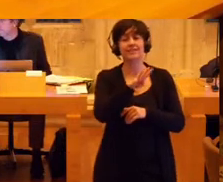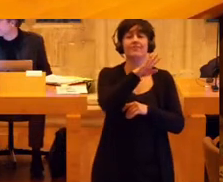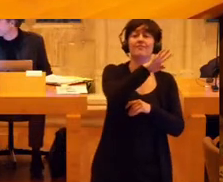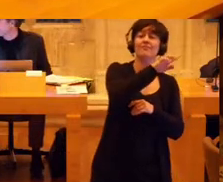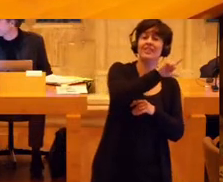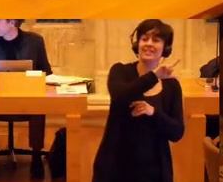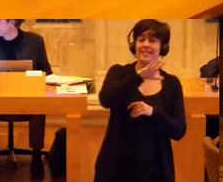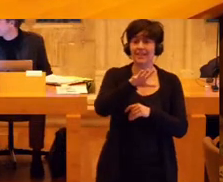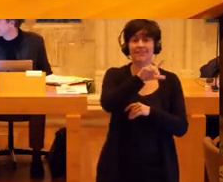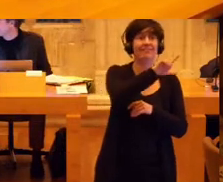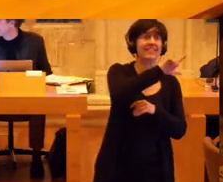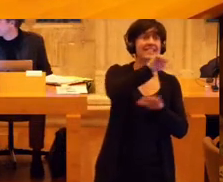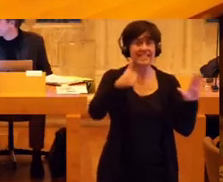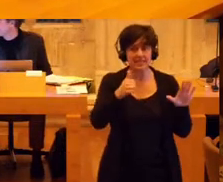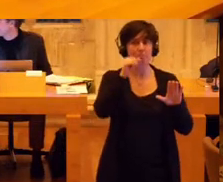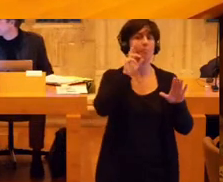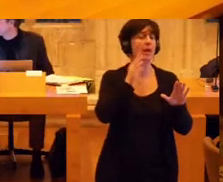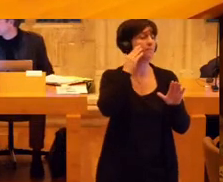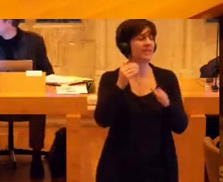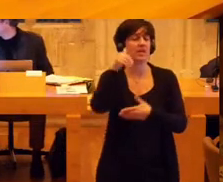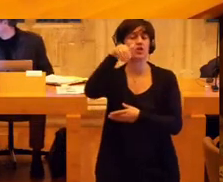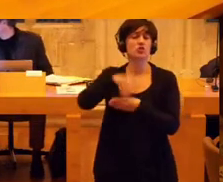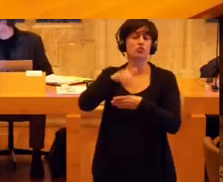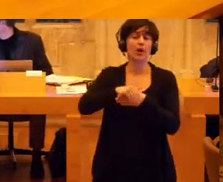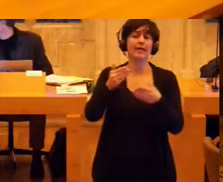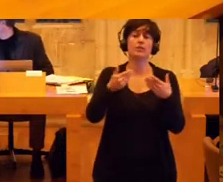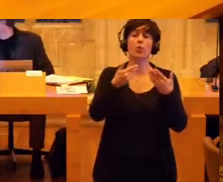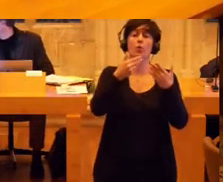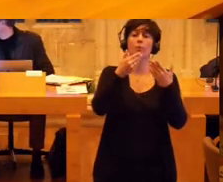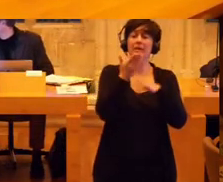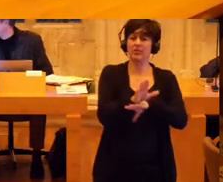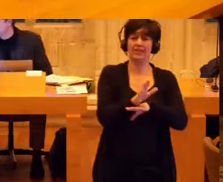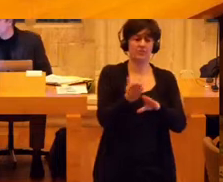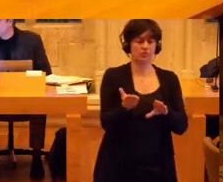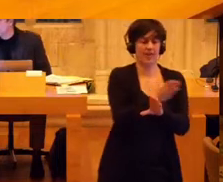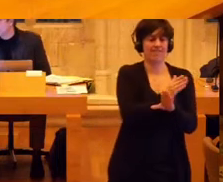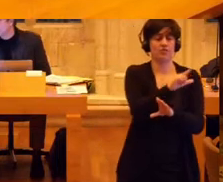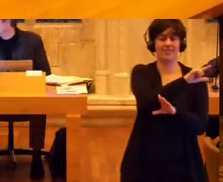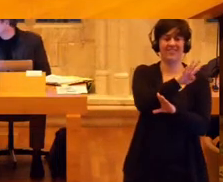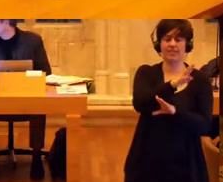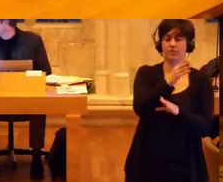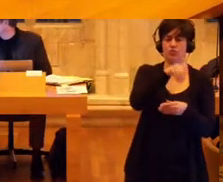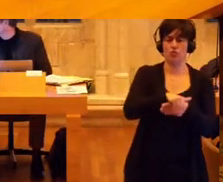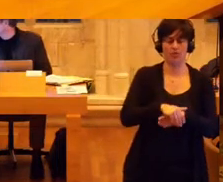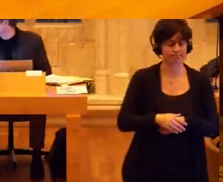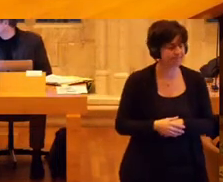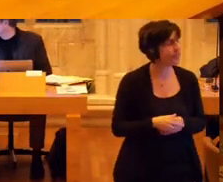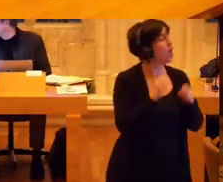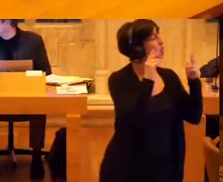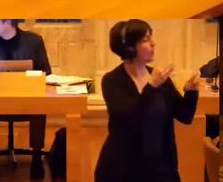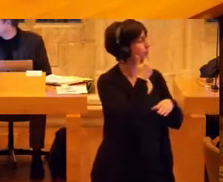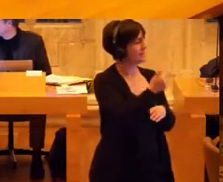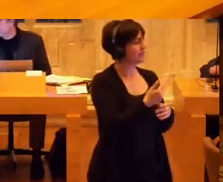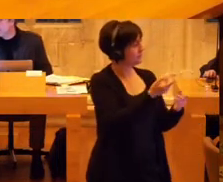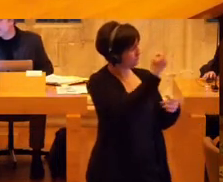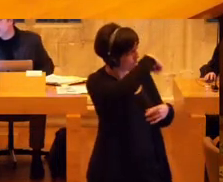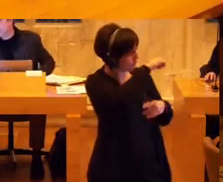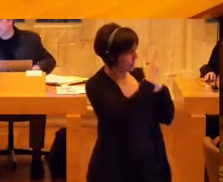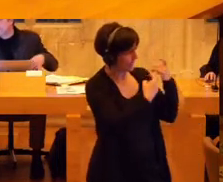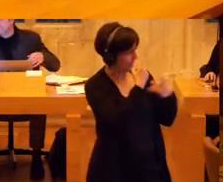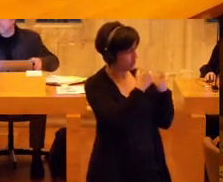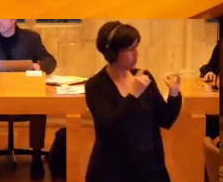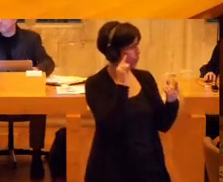fait. Mais si on intègre la soirée de présentation, c'est le 24. Oui, oui. Très bien. Ensuite, est-ce que vous avez des questions